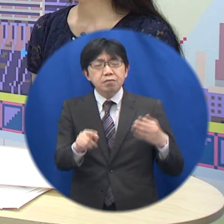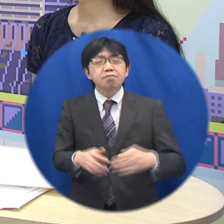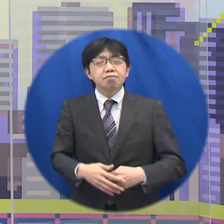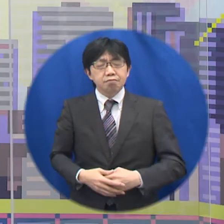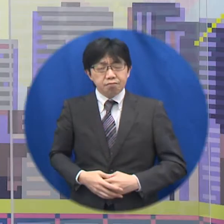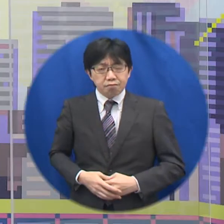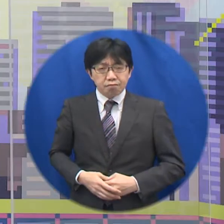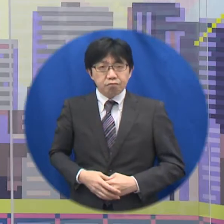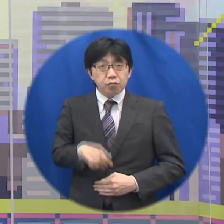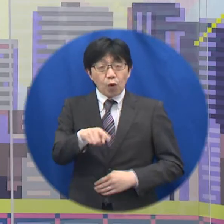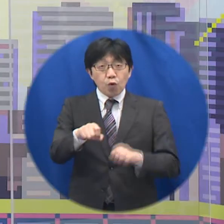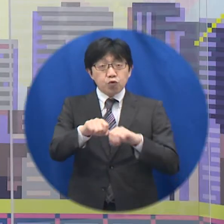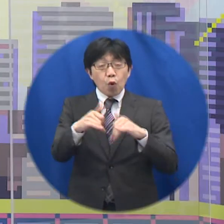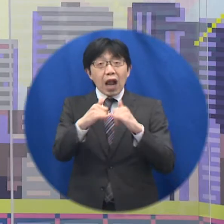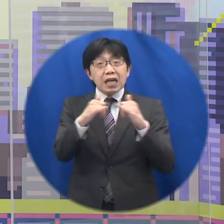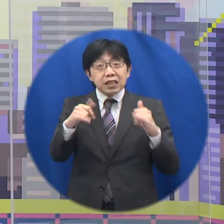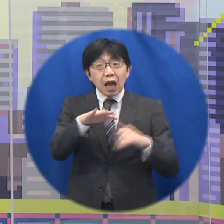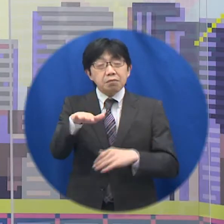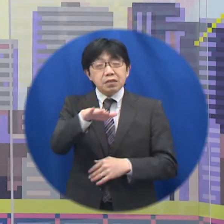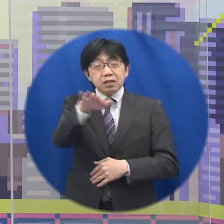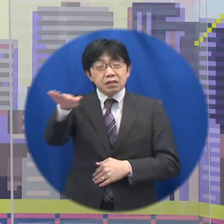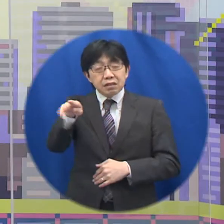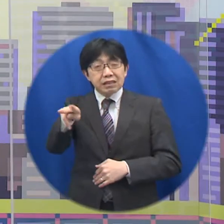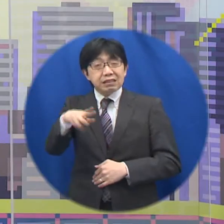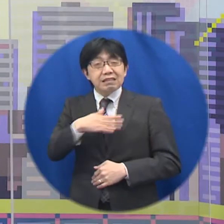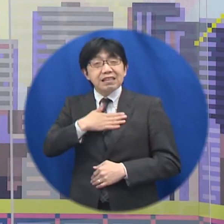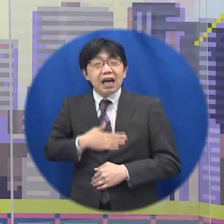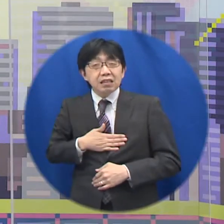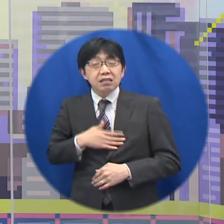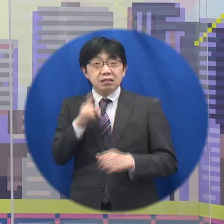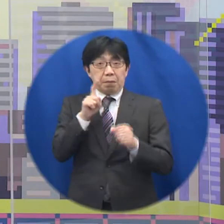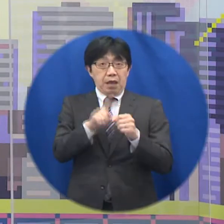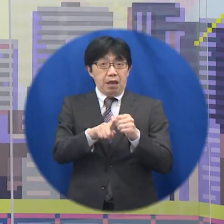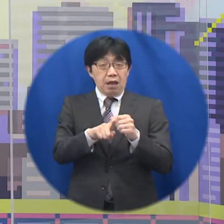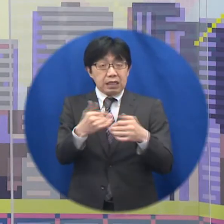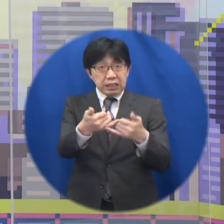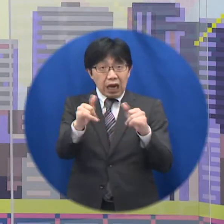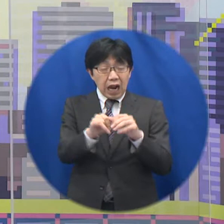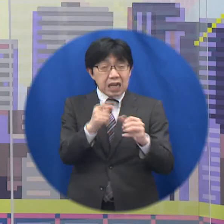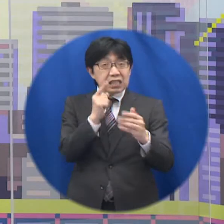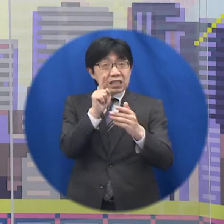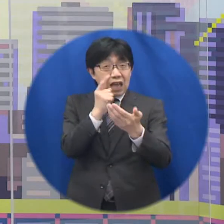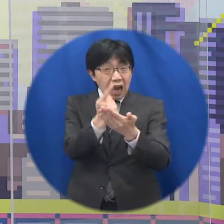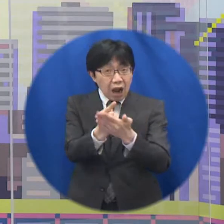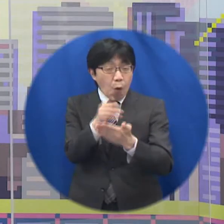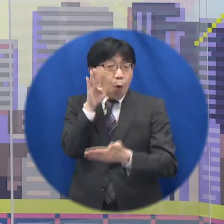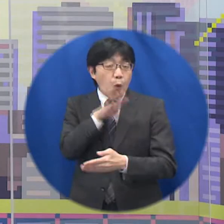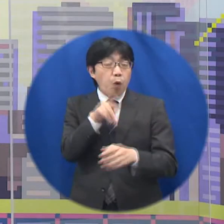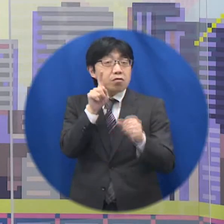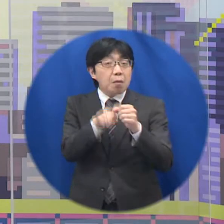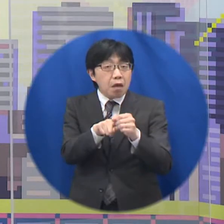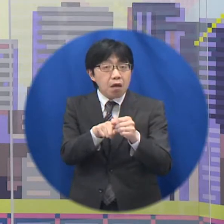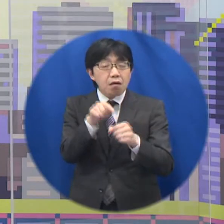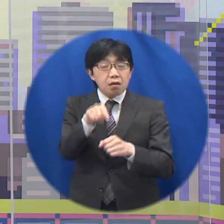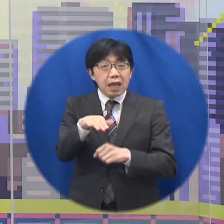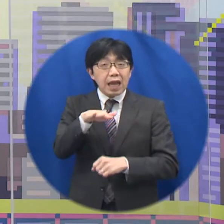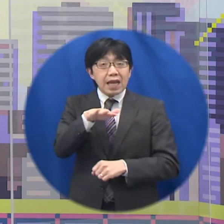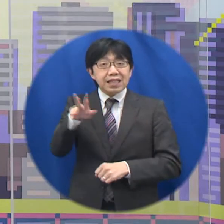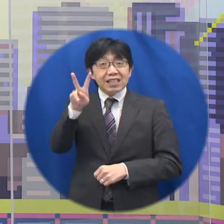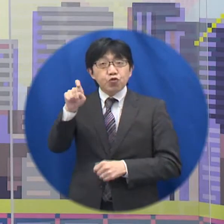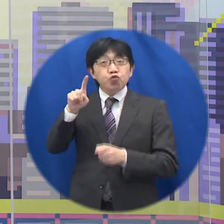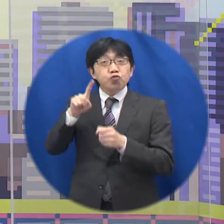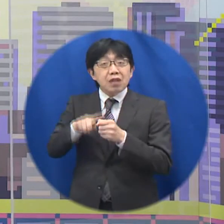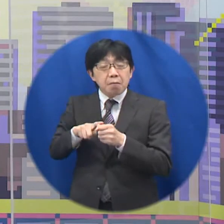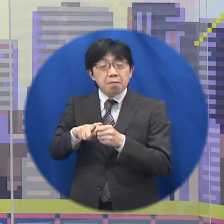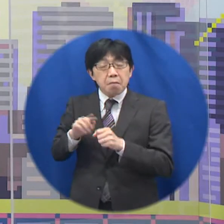い、障害への理解と障害のある方の社会参加の促進を目指して平成20年から